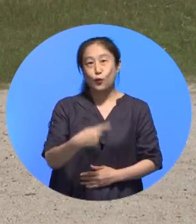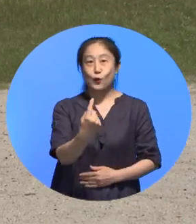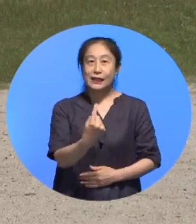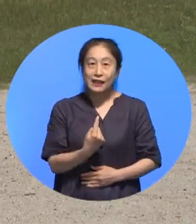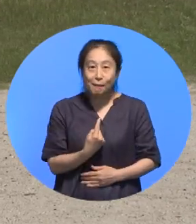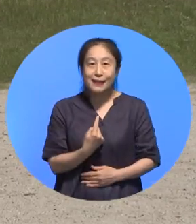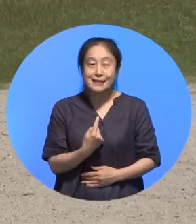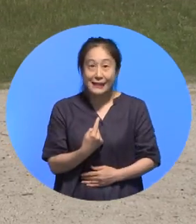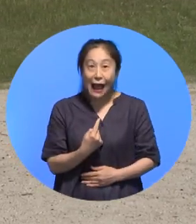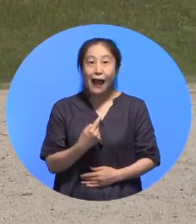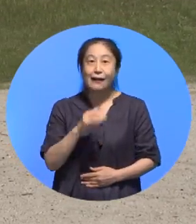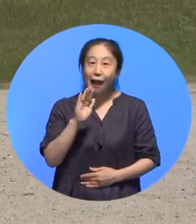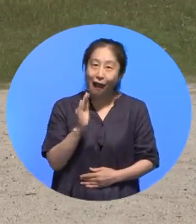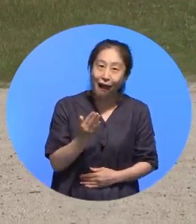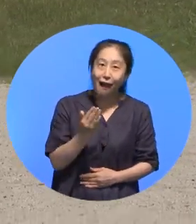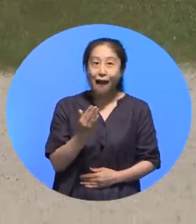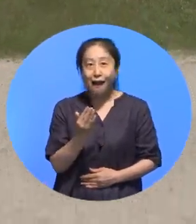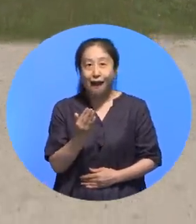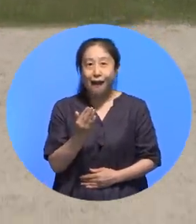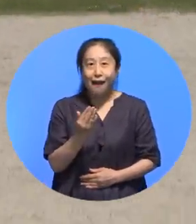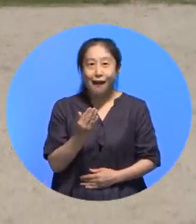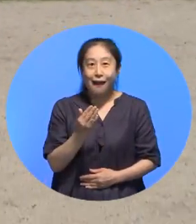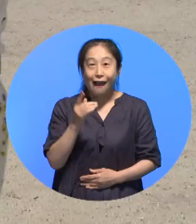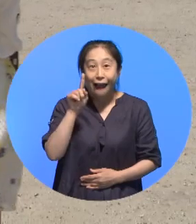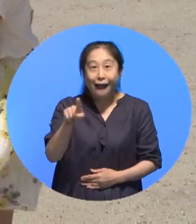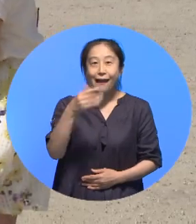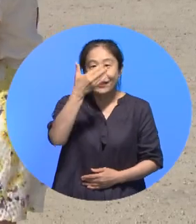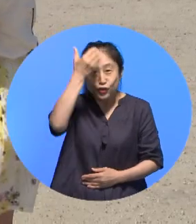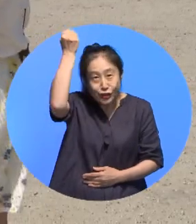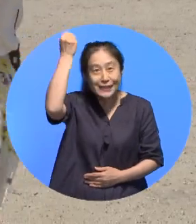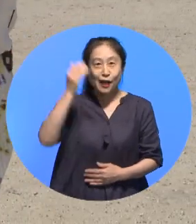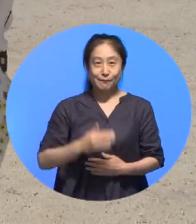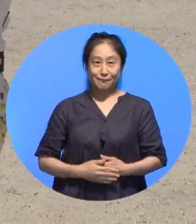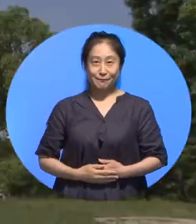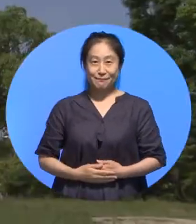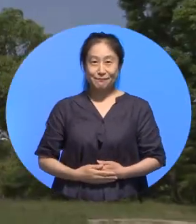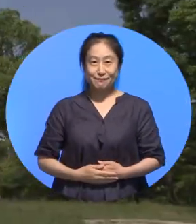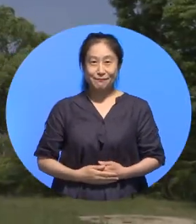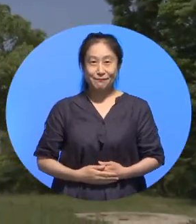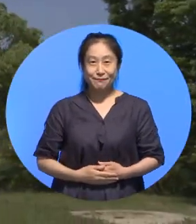きたんですがあつい